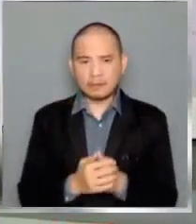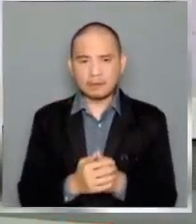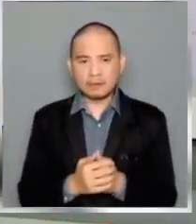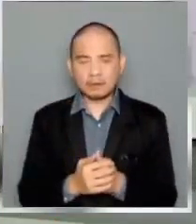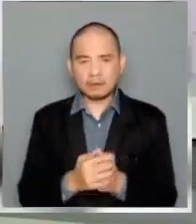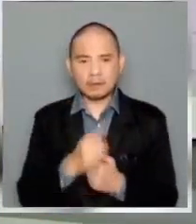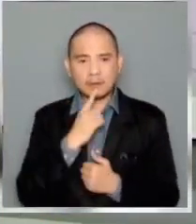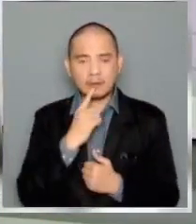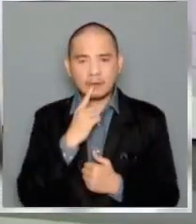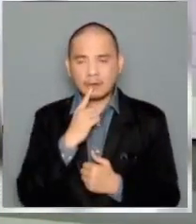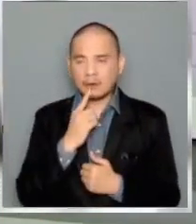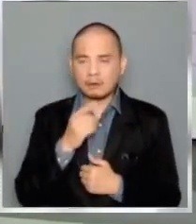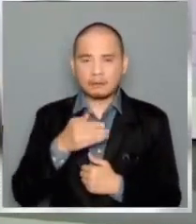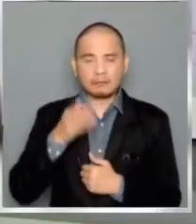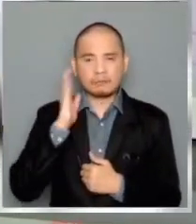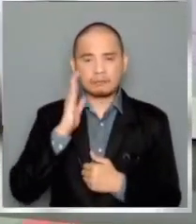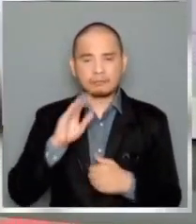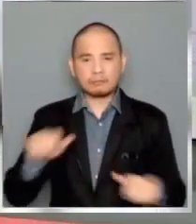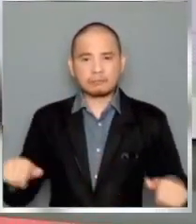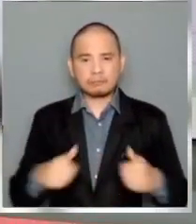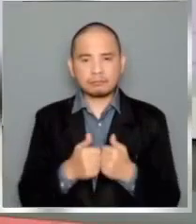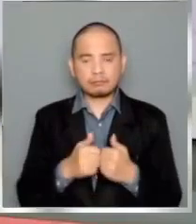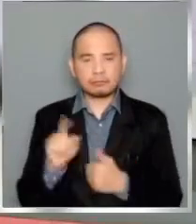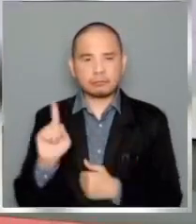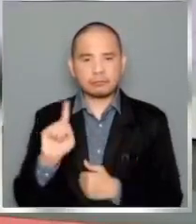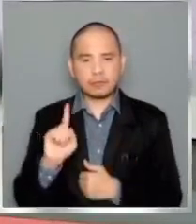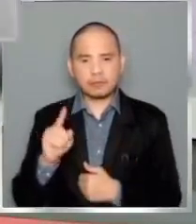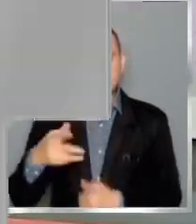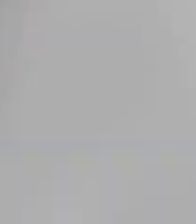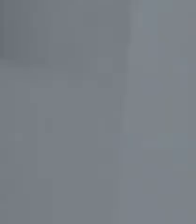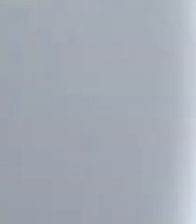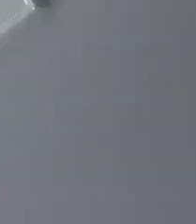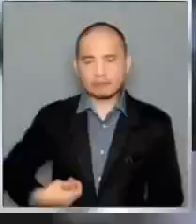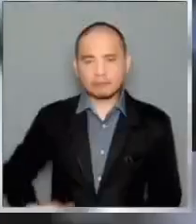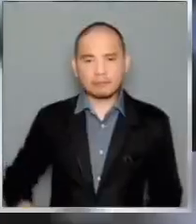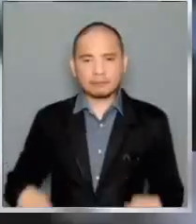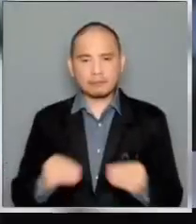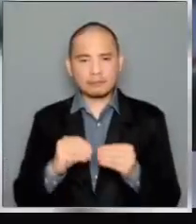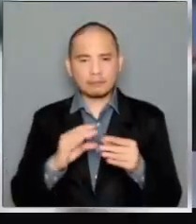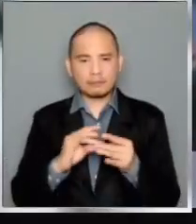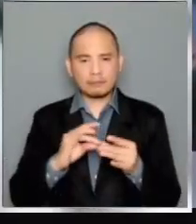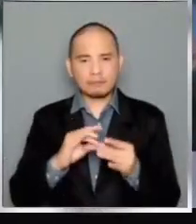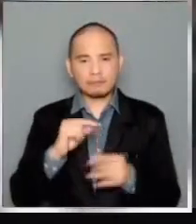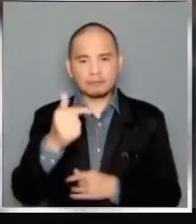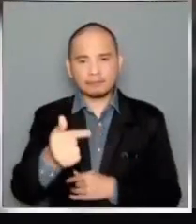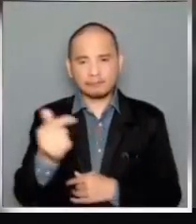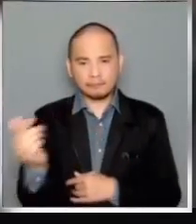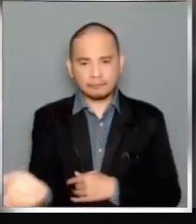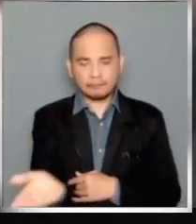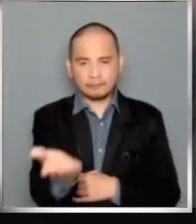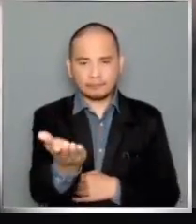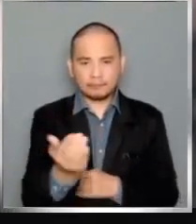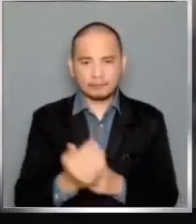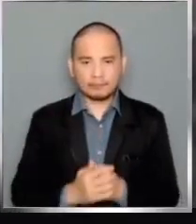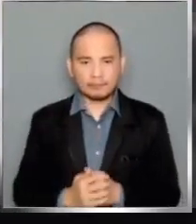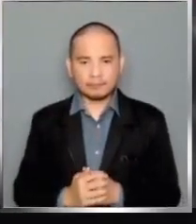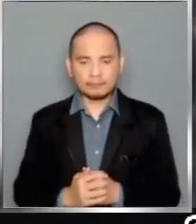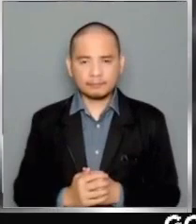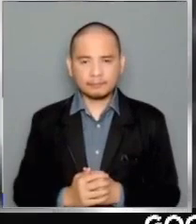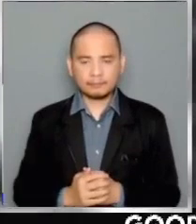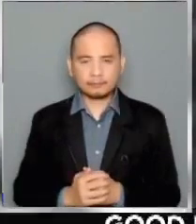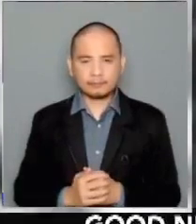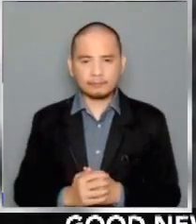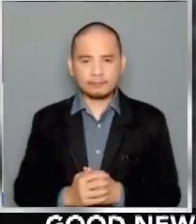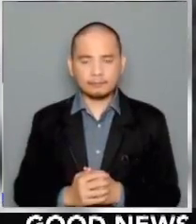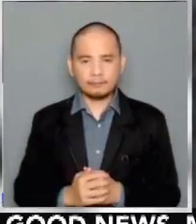problema rin ang korupsyon. Nakatutok si Sandra Aguinaldo. Magandang umaga po sa inyo lahat. Good morning, Senator. Pagsiwalat